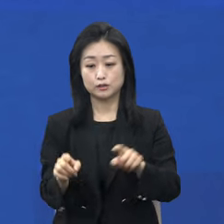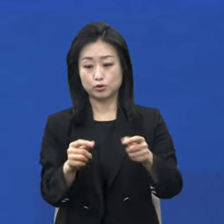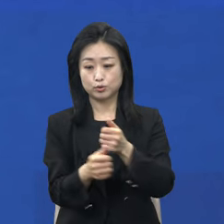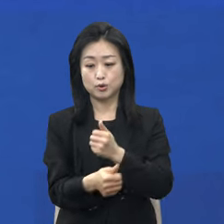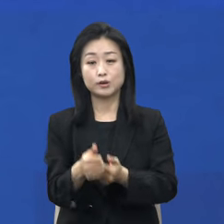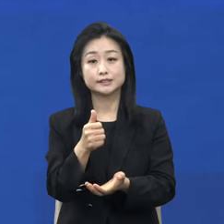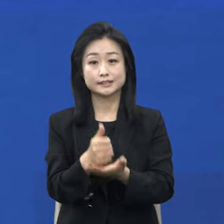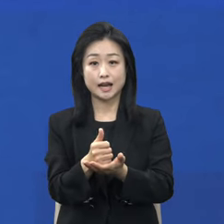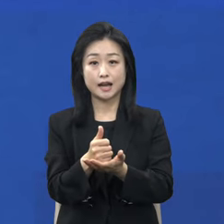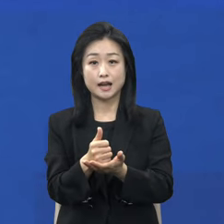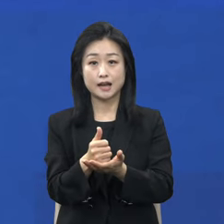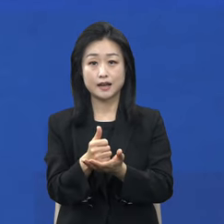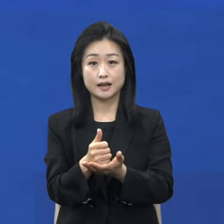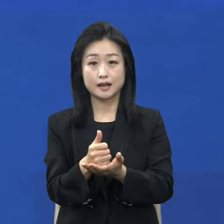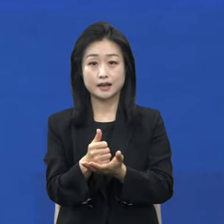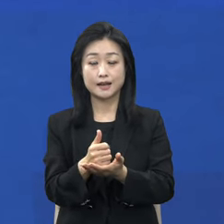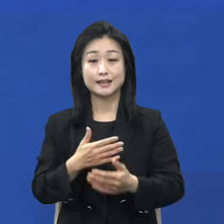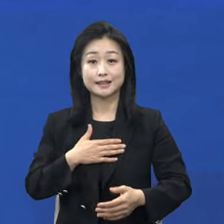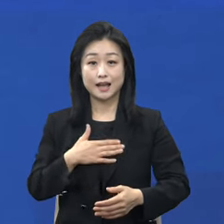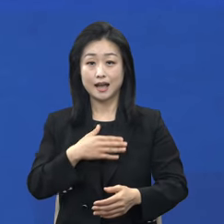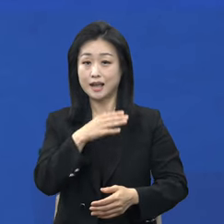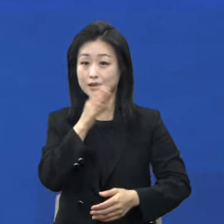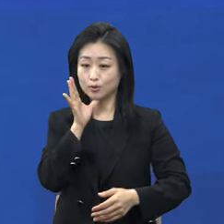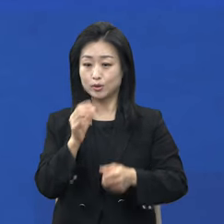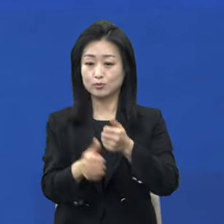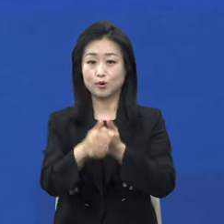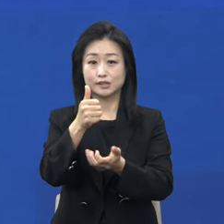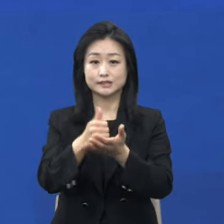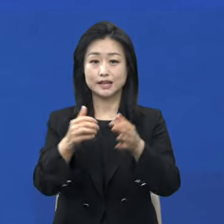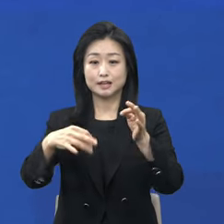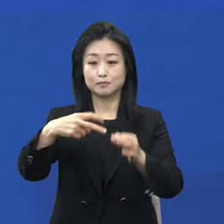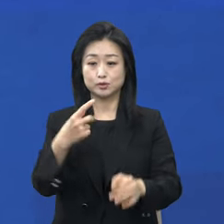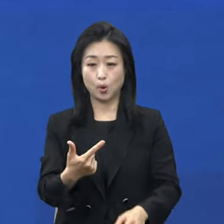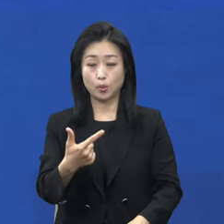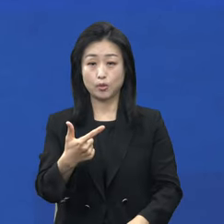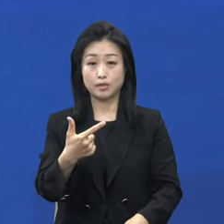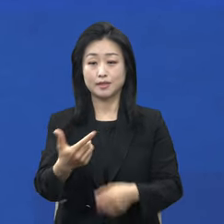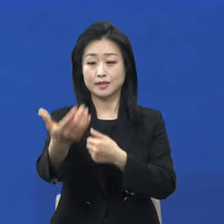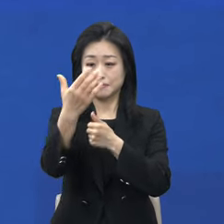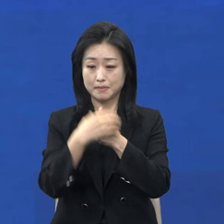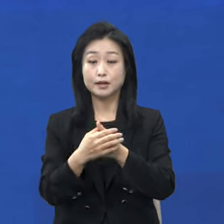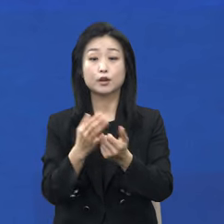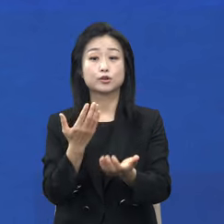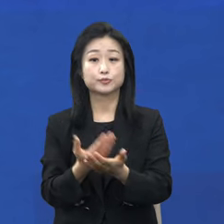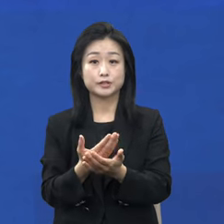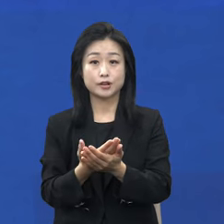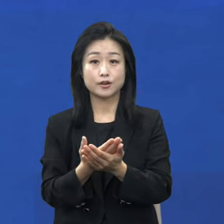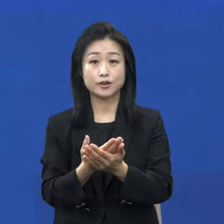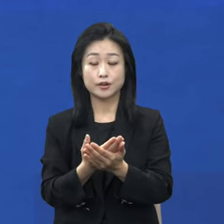전국위원장 후보 김손에게 힘을 실어 주십시오. 반드시